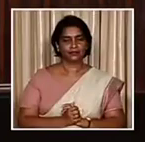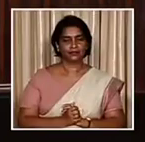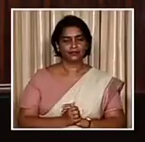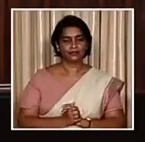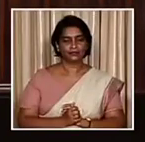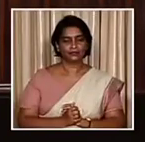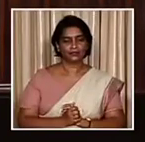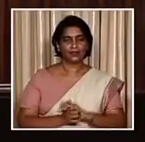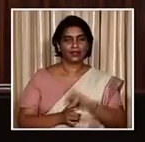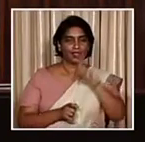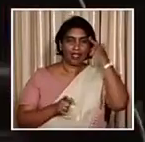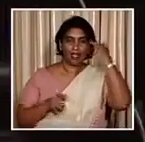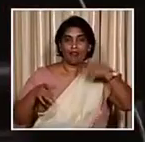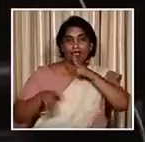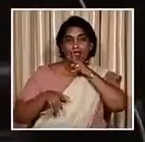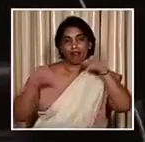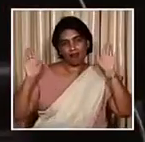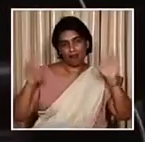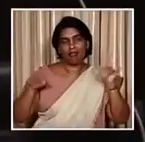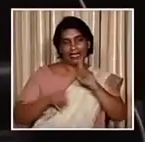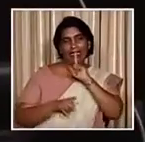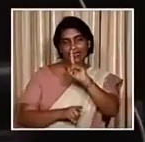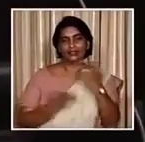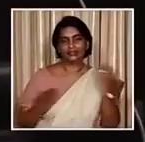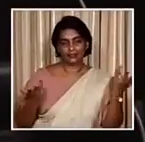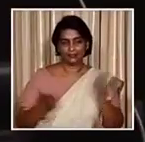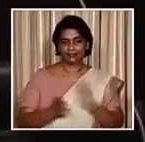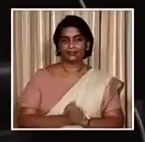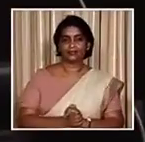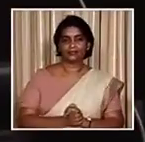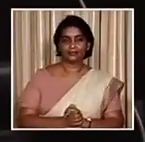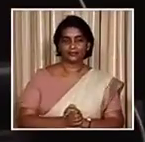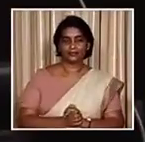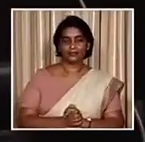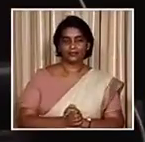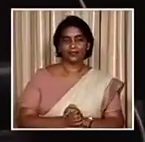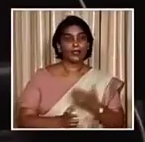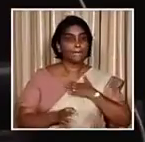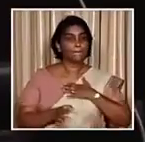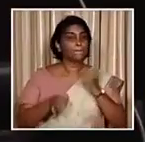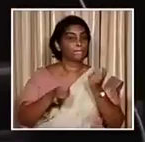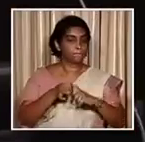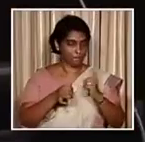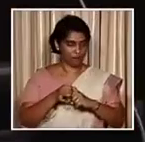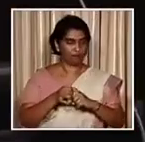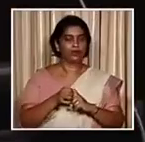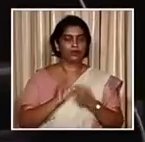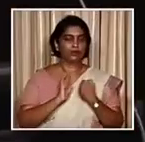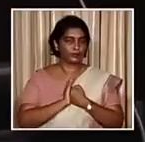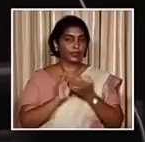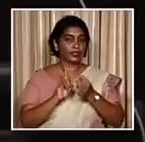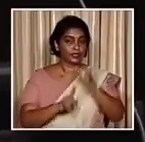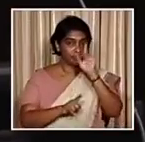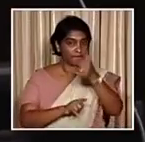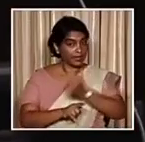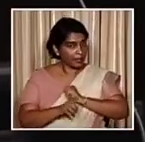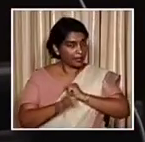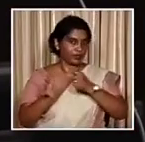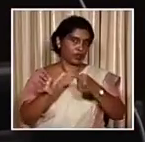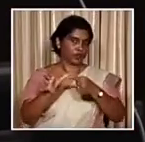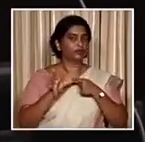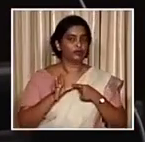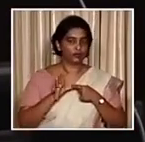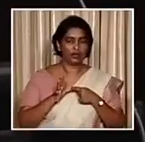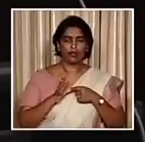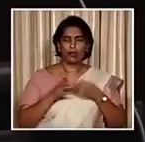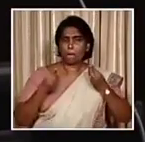කපුටු කක්කා කියලා තමයි අපිට කියන්න වෙන්නේ. ගරු කතානායකතුමනි, මගේ ප්‍රශ්නේ තමයි ගරු ජනාධිපතිතුමා කැමති නම් පිළිතුරු දෙන්න,